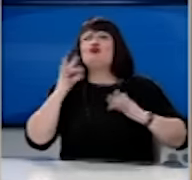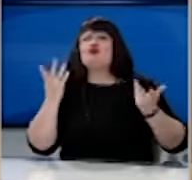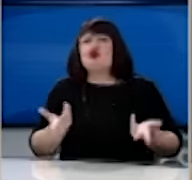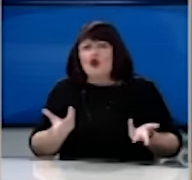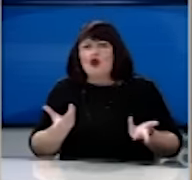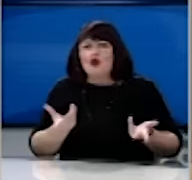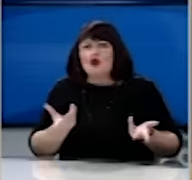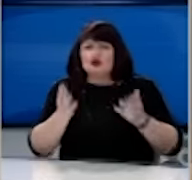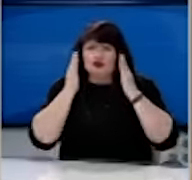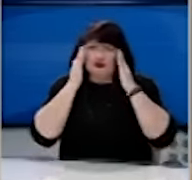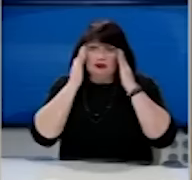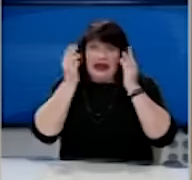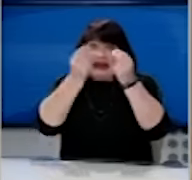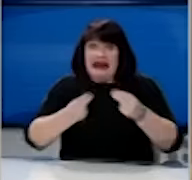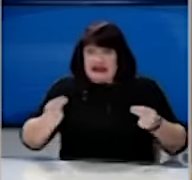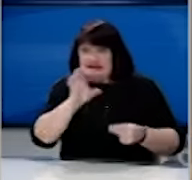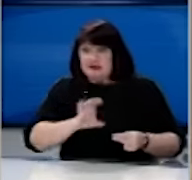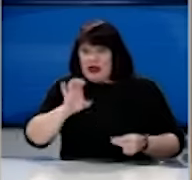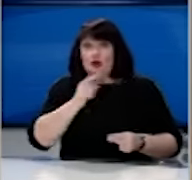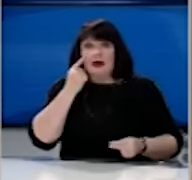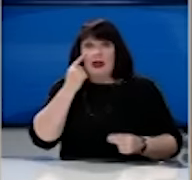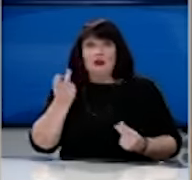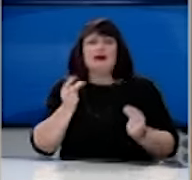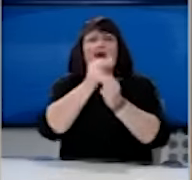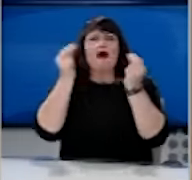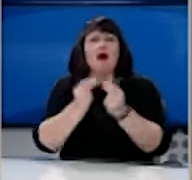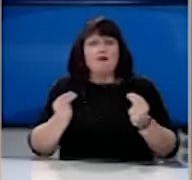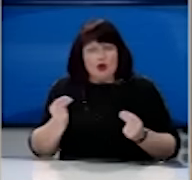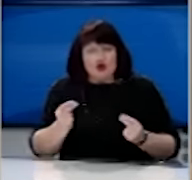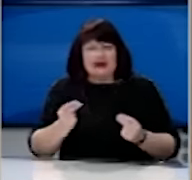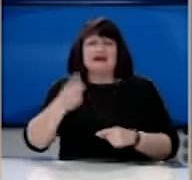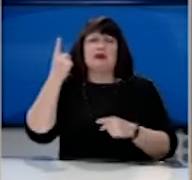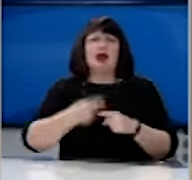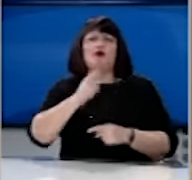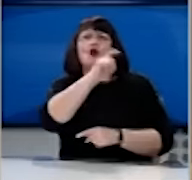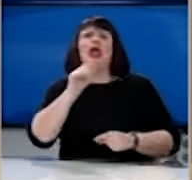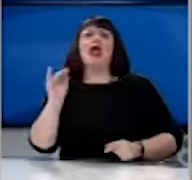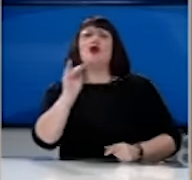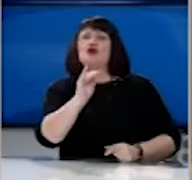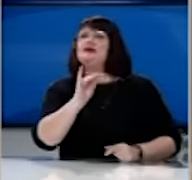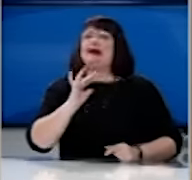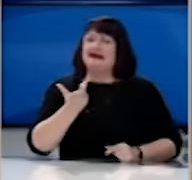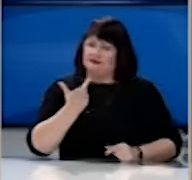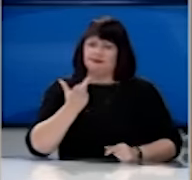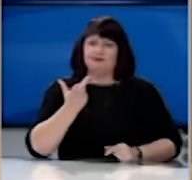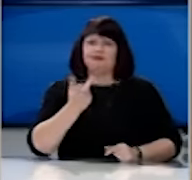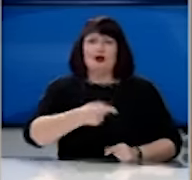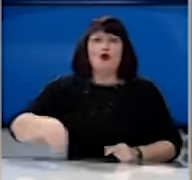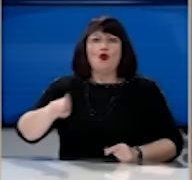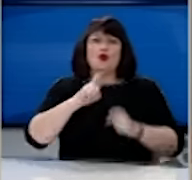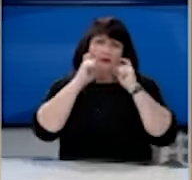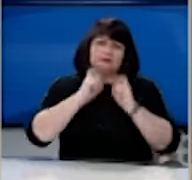την αναζήτηση των λύσεων, που ουσιαστικά καταλήγει σε ένα πολύ απλό ερώτημα, στο οποίο όλοι